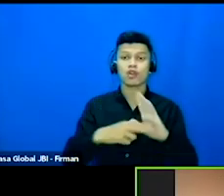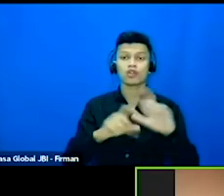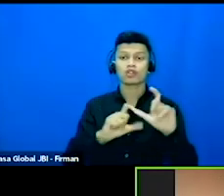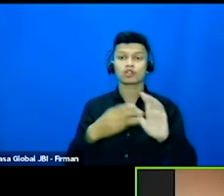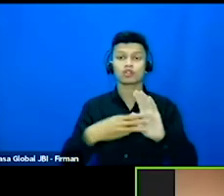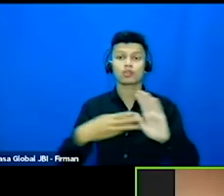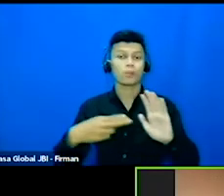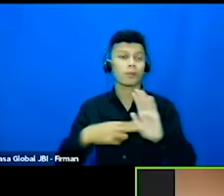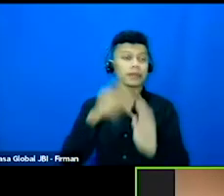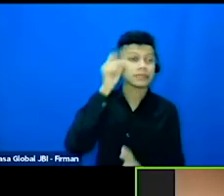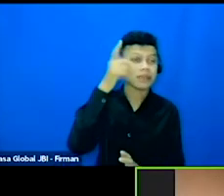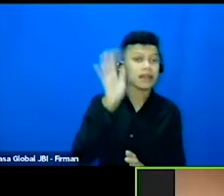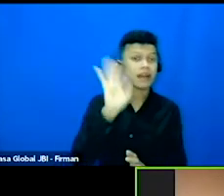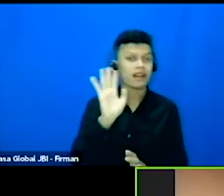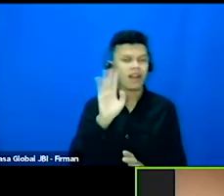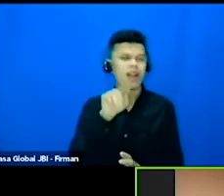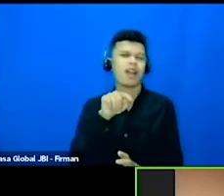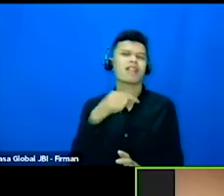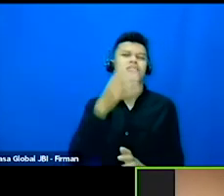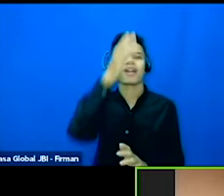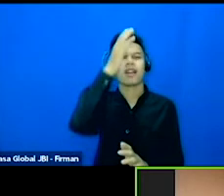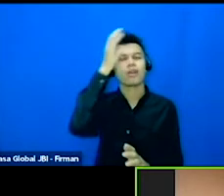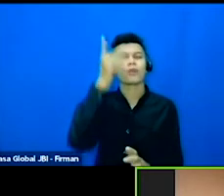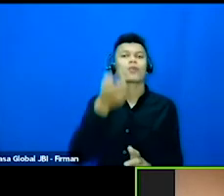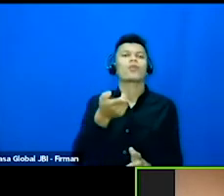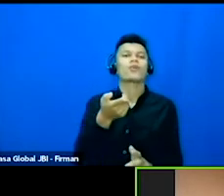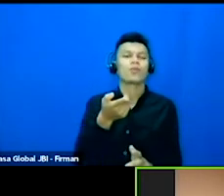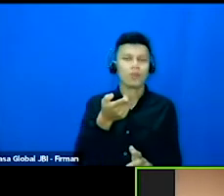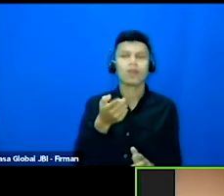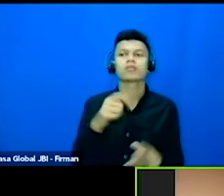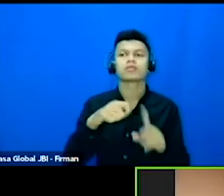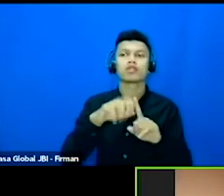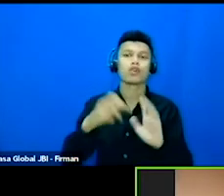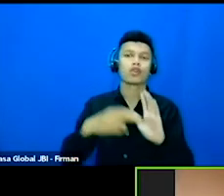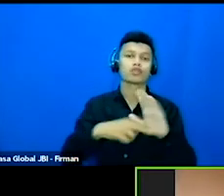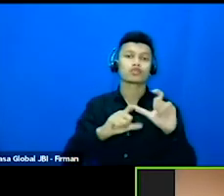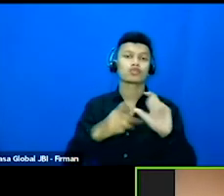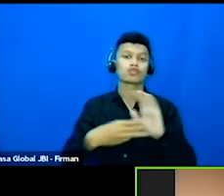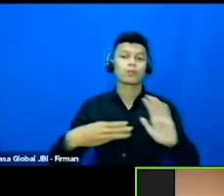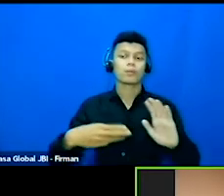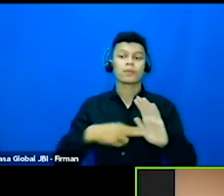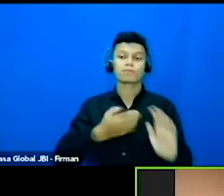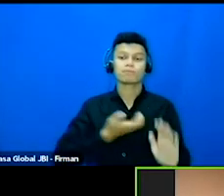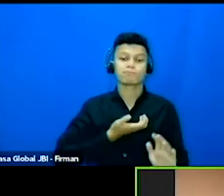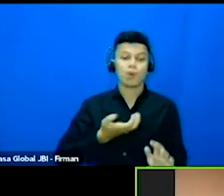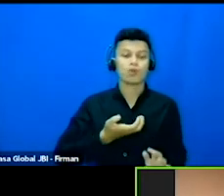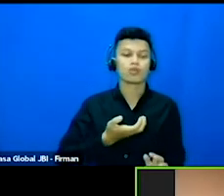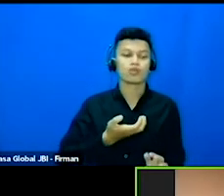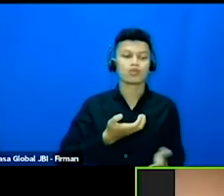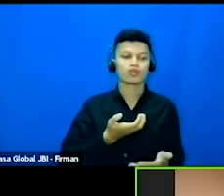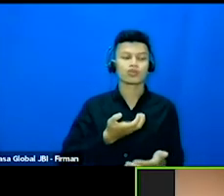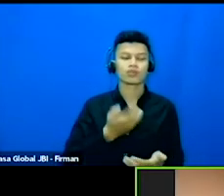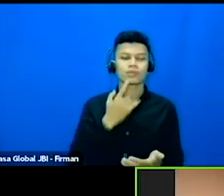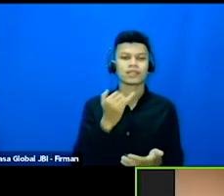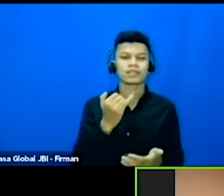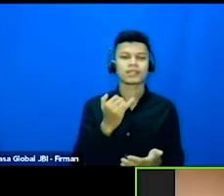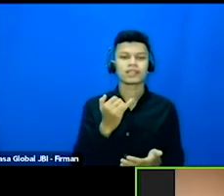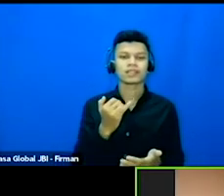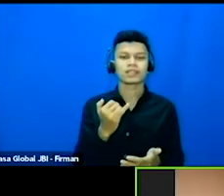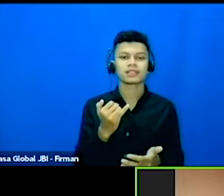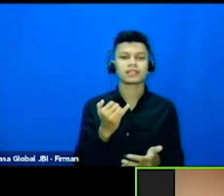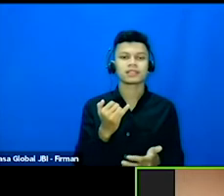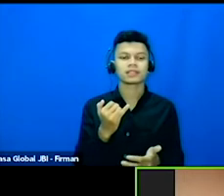itu juga yang belum tentu saya seperti itu ya mereka memang punya keinginan menjadi eh